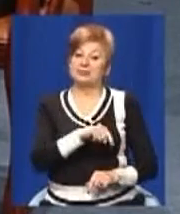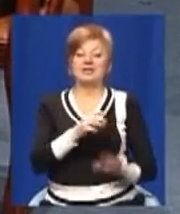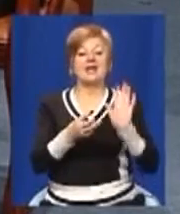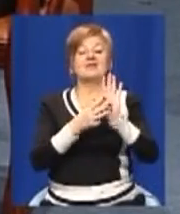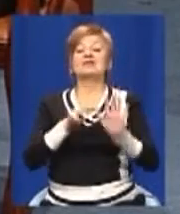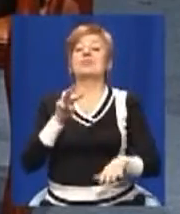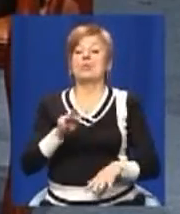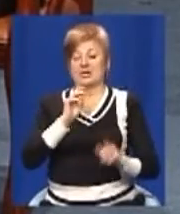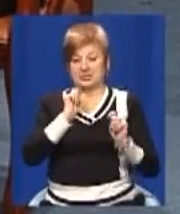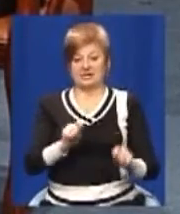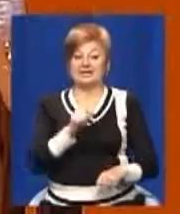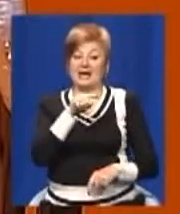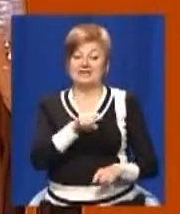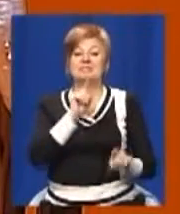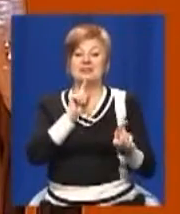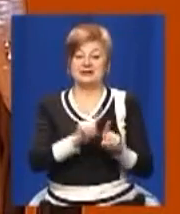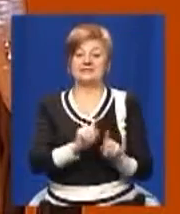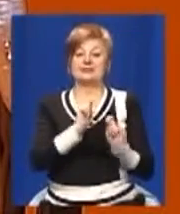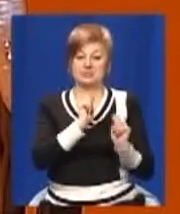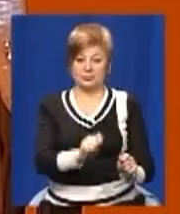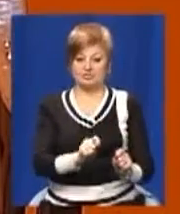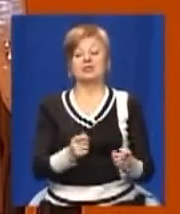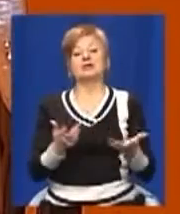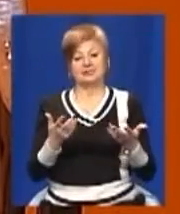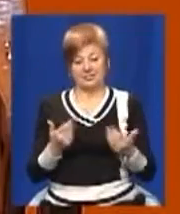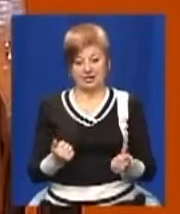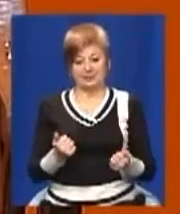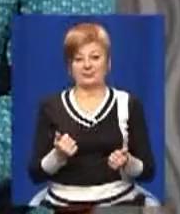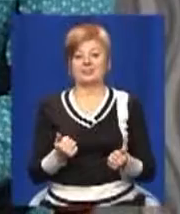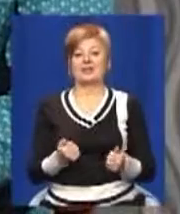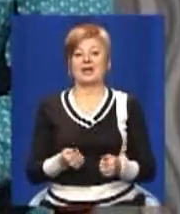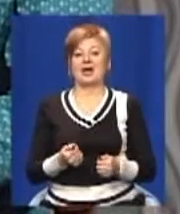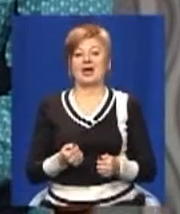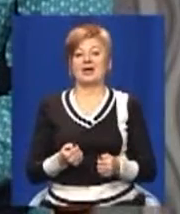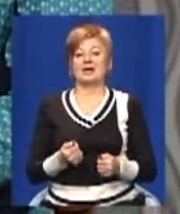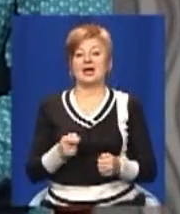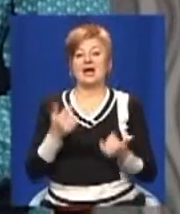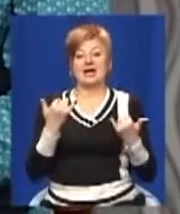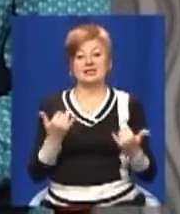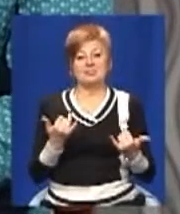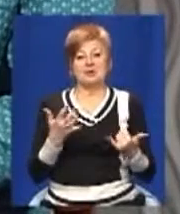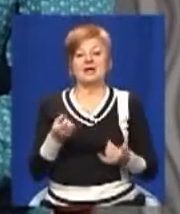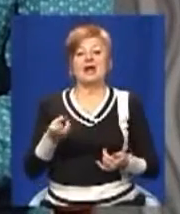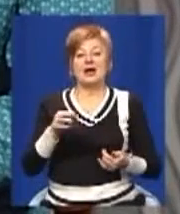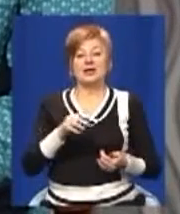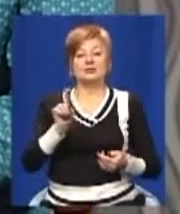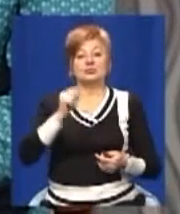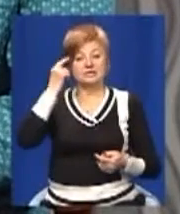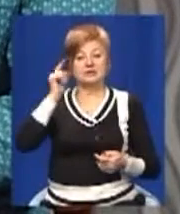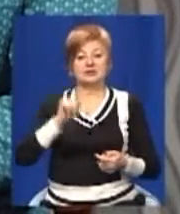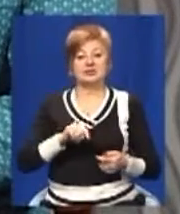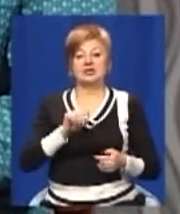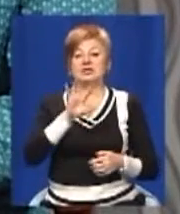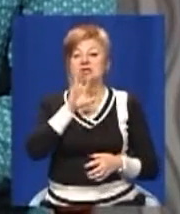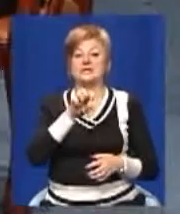8 марта. А тобі, сестричкою, також? Так. Дуже добре. А тепер, Анічка, а що ти знаєш про таких